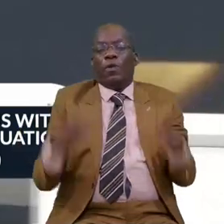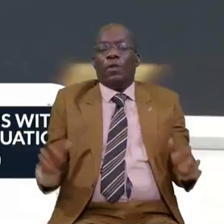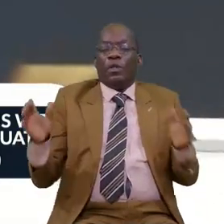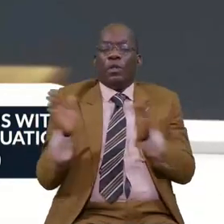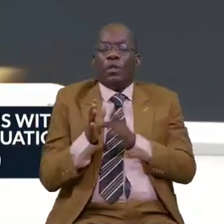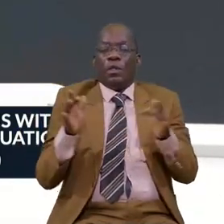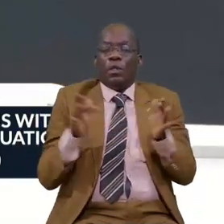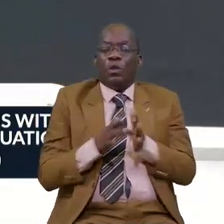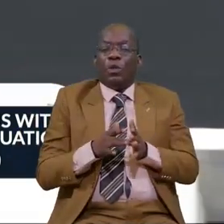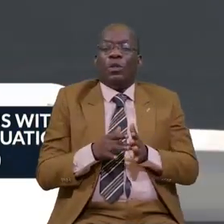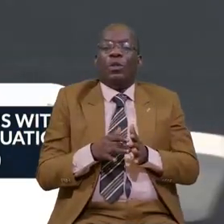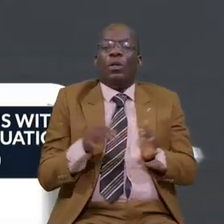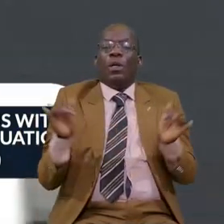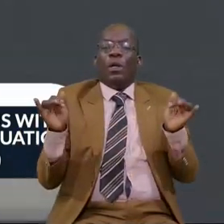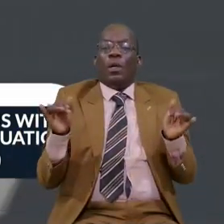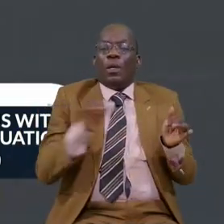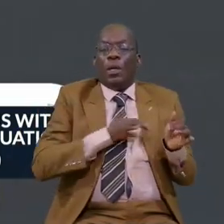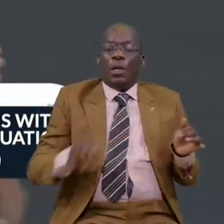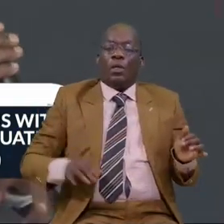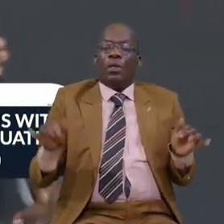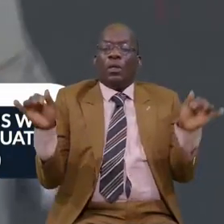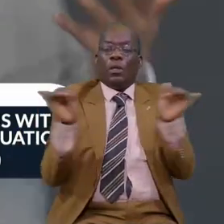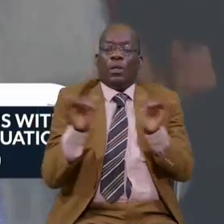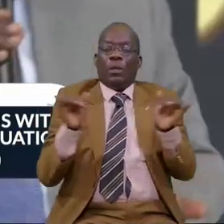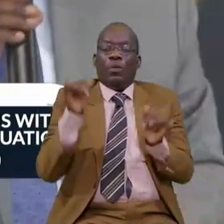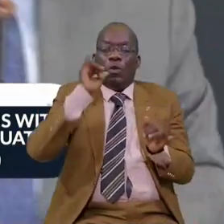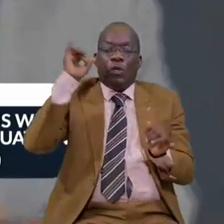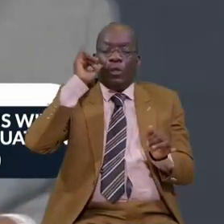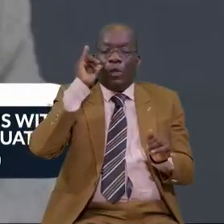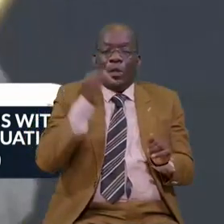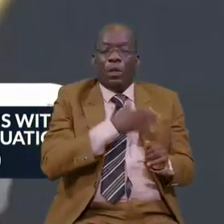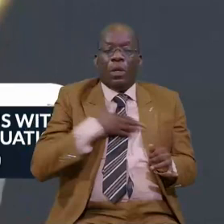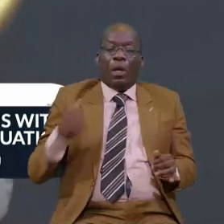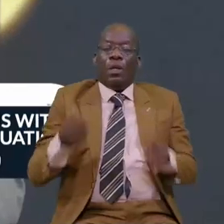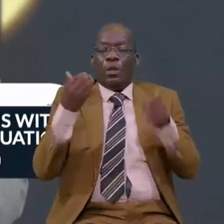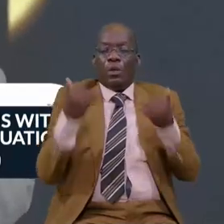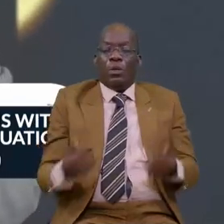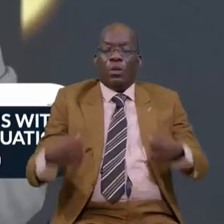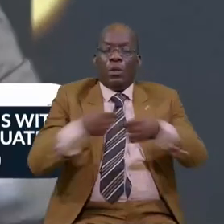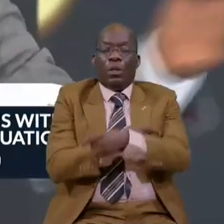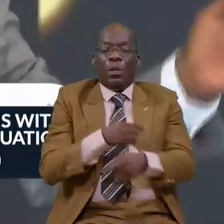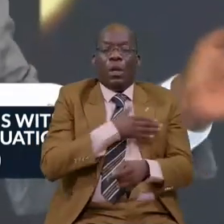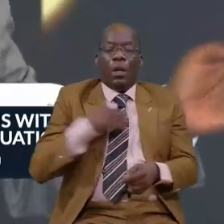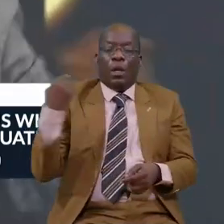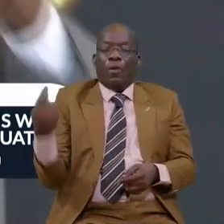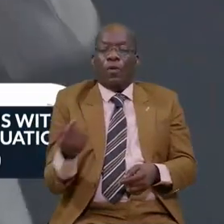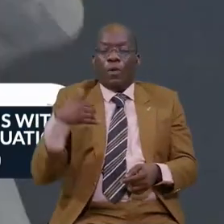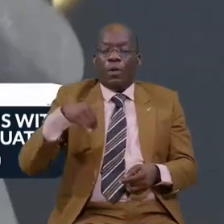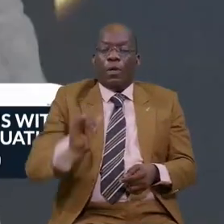chaque situation. Inépuisable Jésus-Christ, le même,